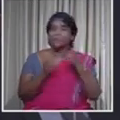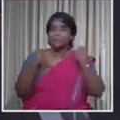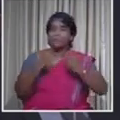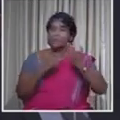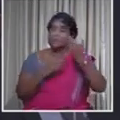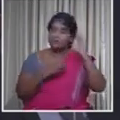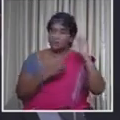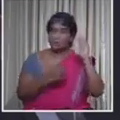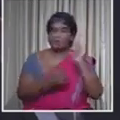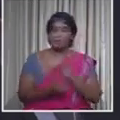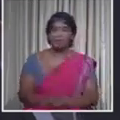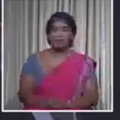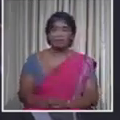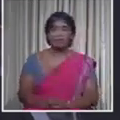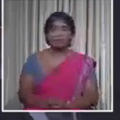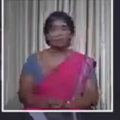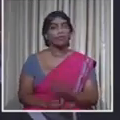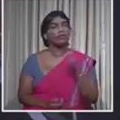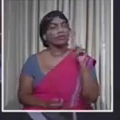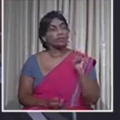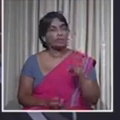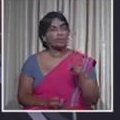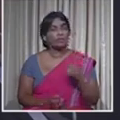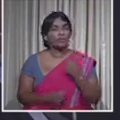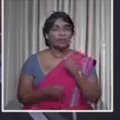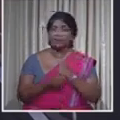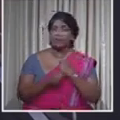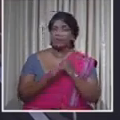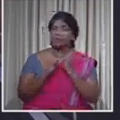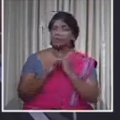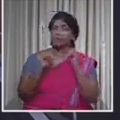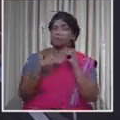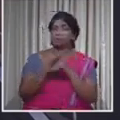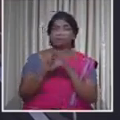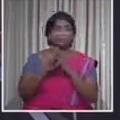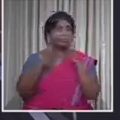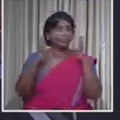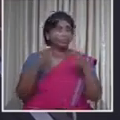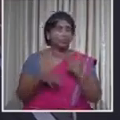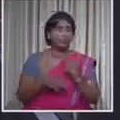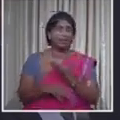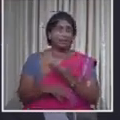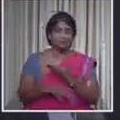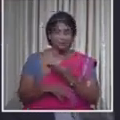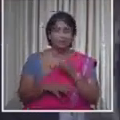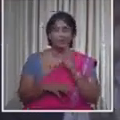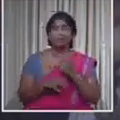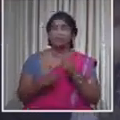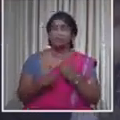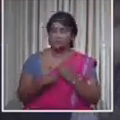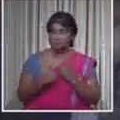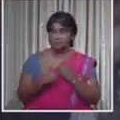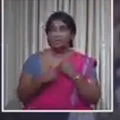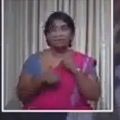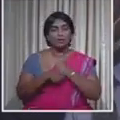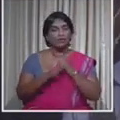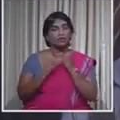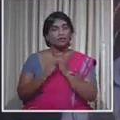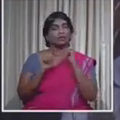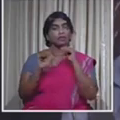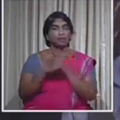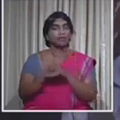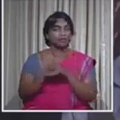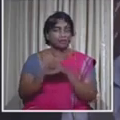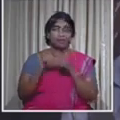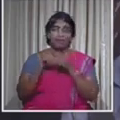තනතුරෙන් ඉවත් කරන එක ඉතින් අද රාජ්‍ය සේවය විශාල කලකිරීමට ලක් වෙලා තියෙනවා මොකද මමත් රාජ්‍ය සේවයේ ටික